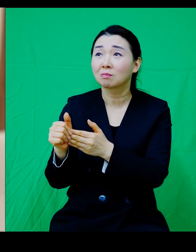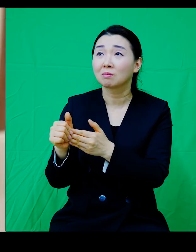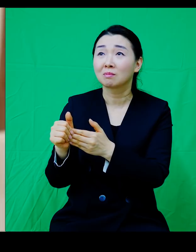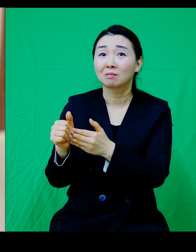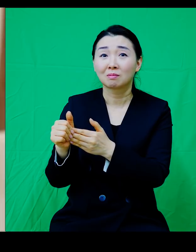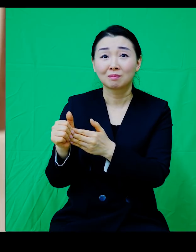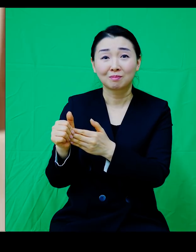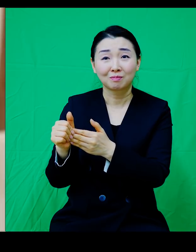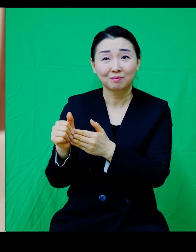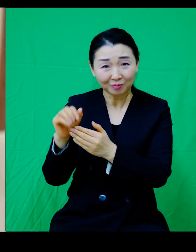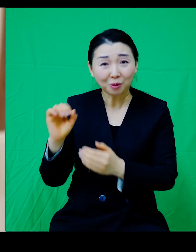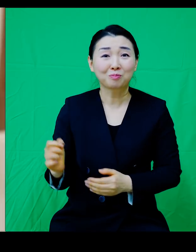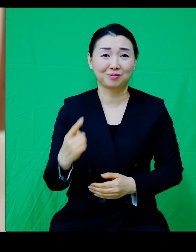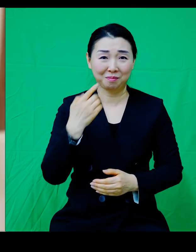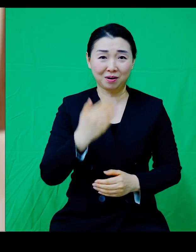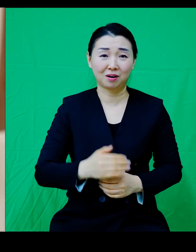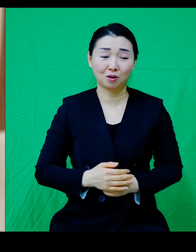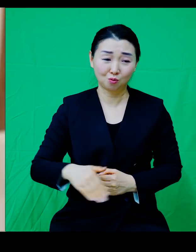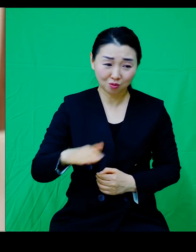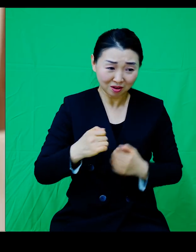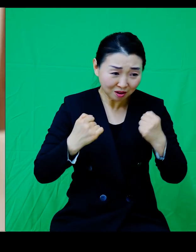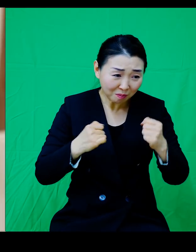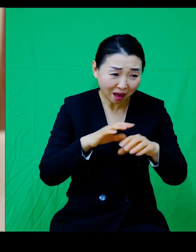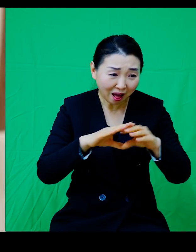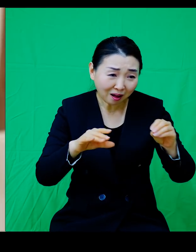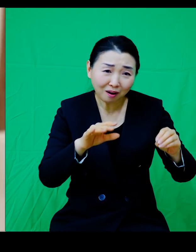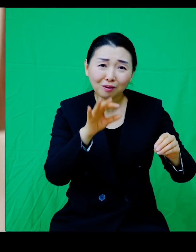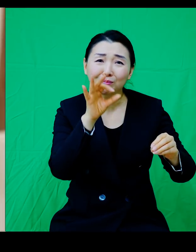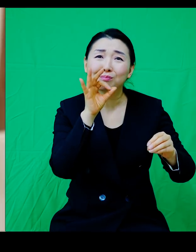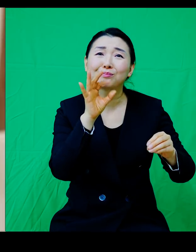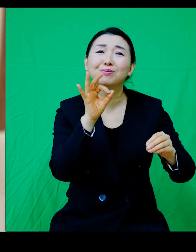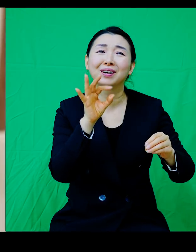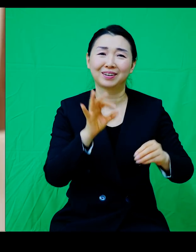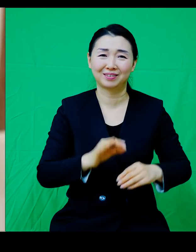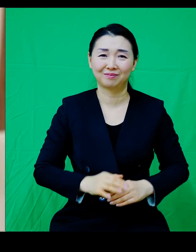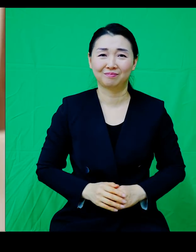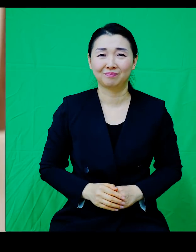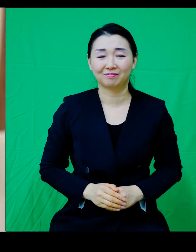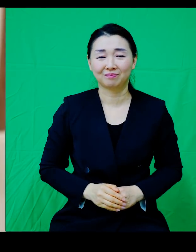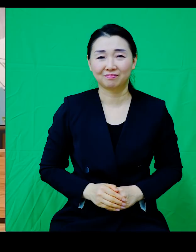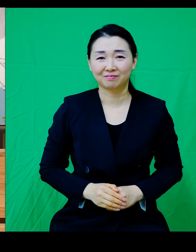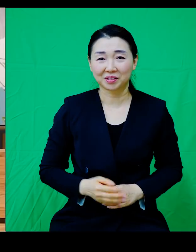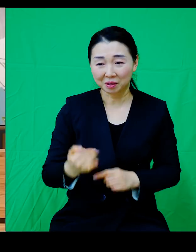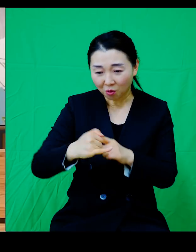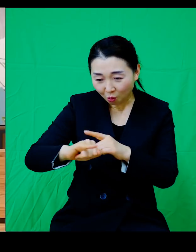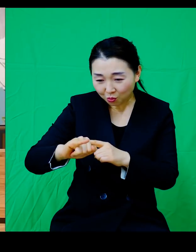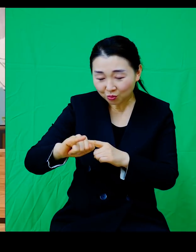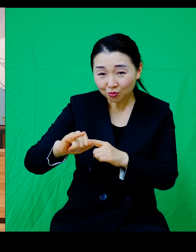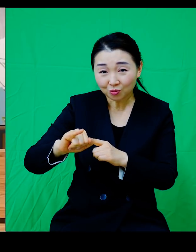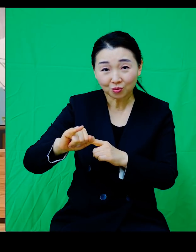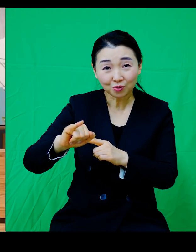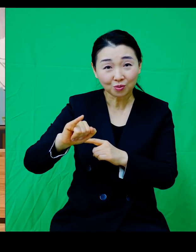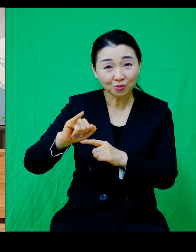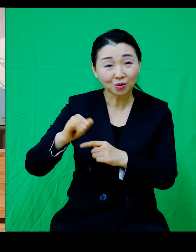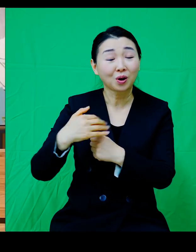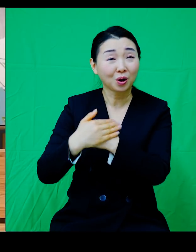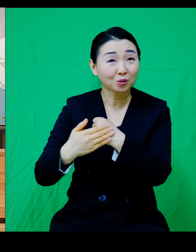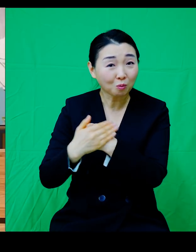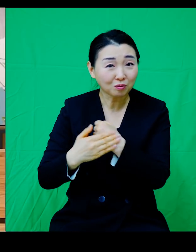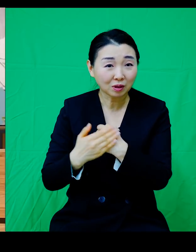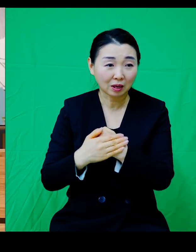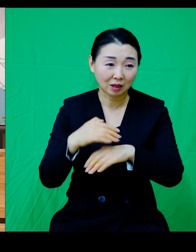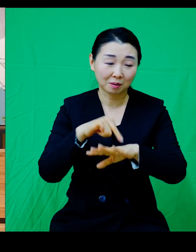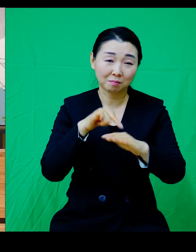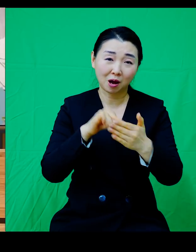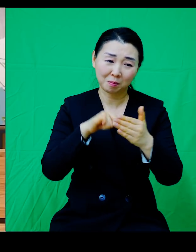인도하심이 아니면 정말 저희 힘으로는 해결할 수 없는 문제였더라고요. 그러니까 온유로 인해서 서로